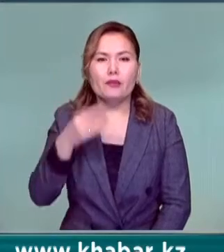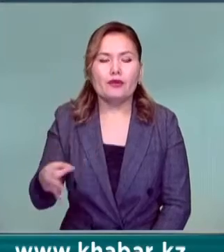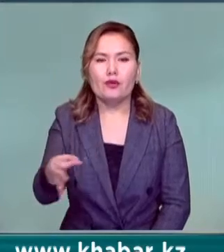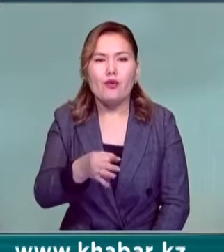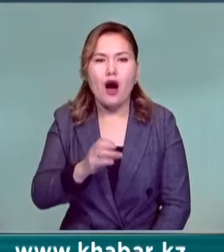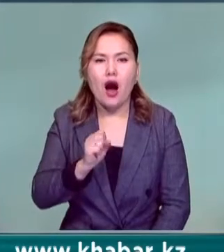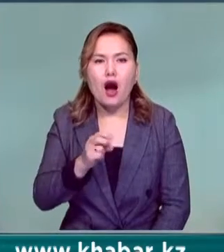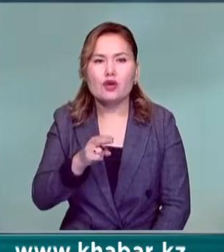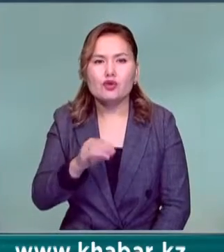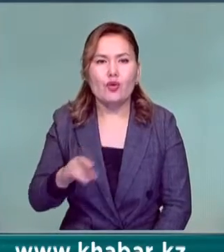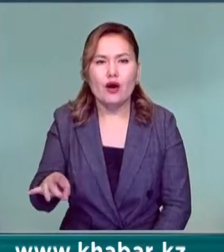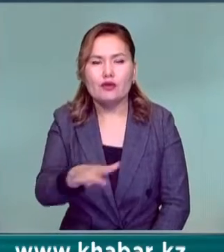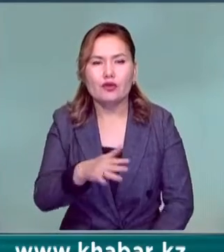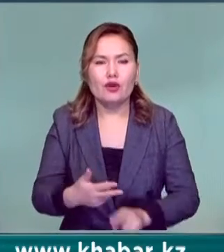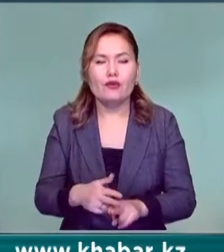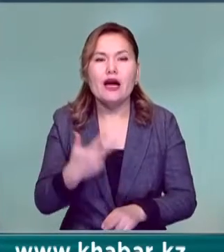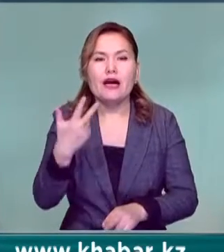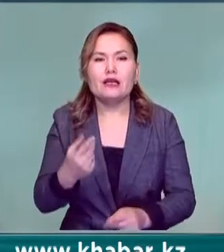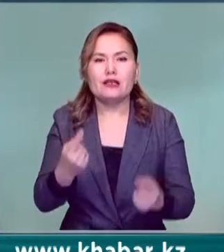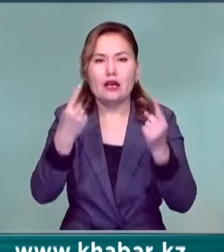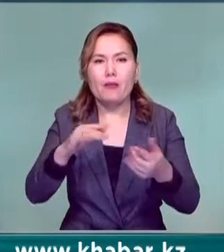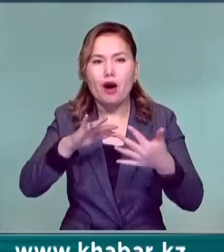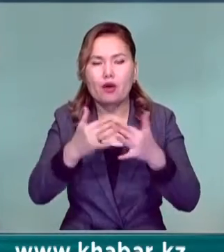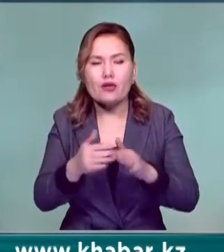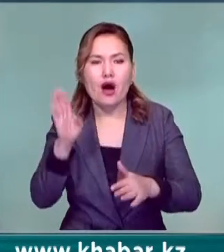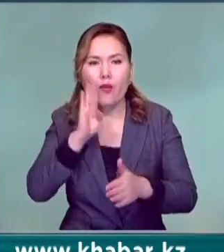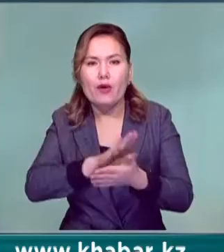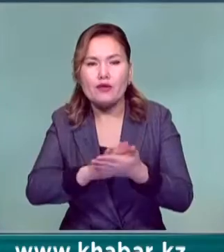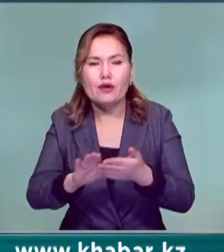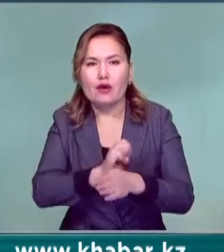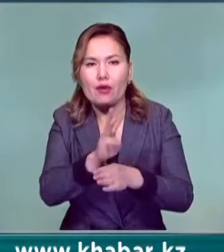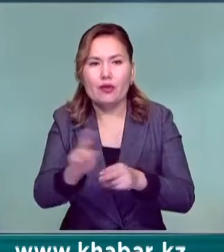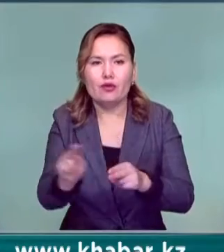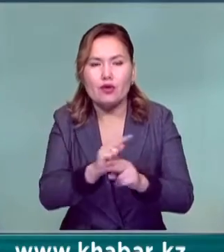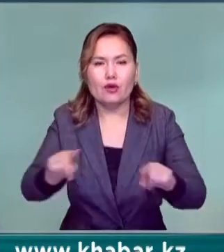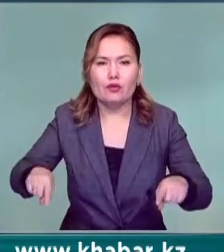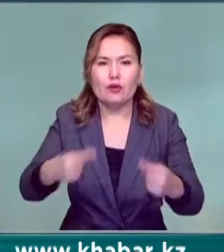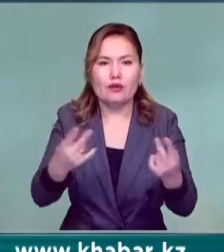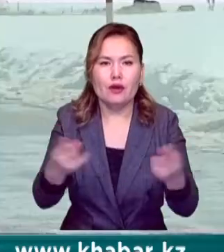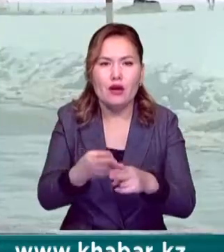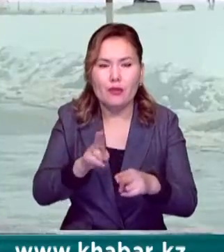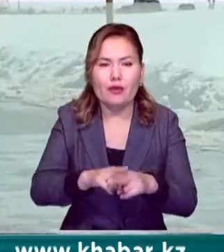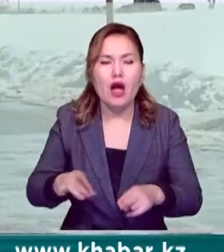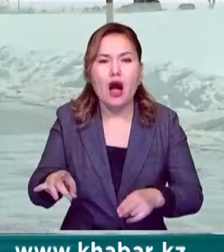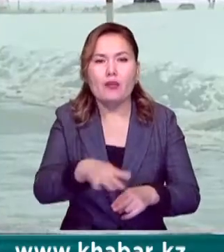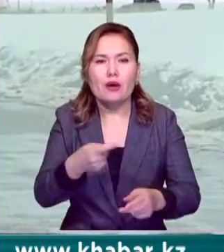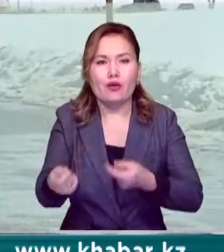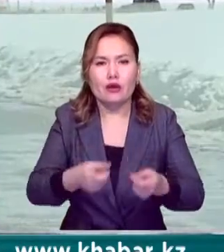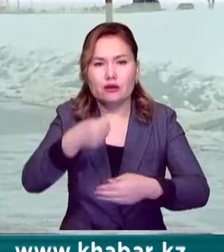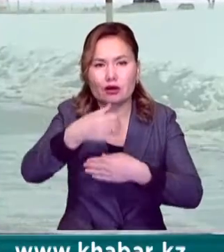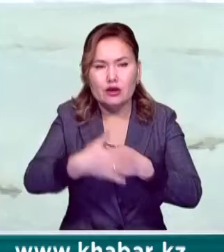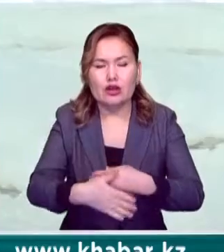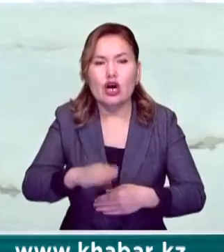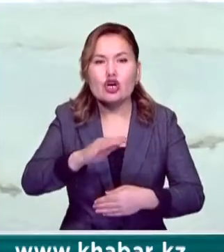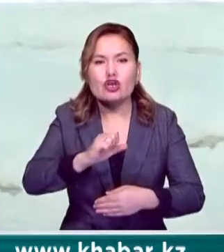Алматы облысының Ақсу ауданындағы үш ірі елді мекеннің ауызсу жүйесін қайта қалпына келтіру қажет. Соның бірі ауданның әкімшілік